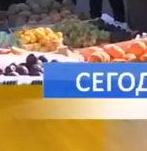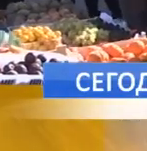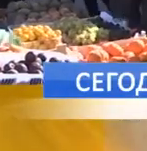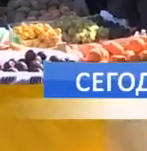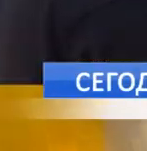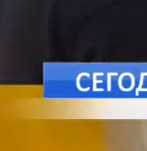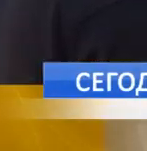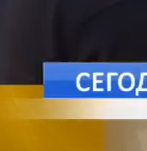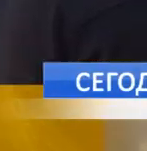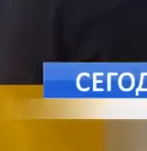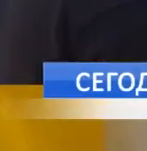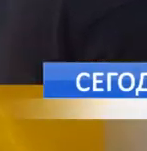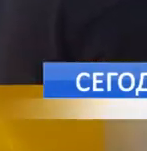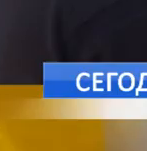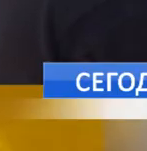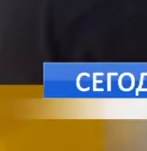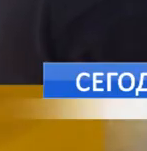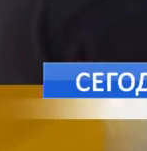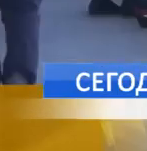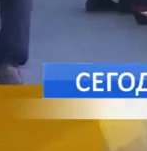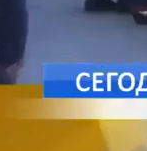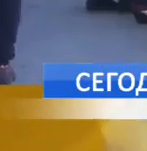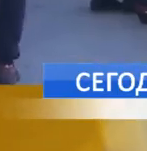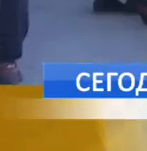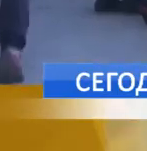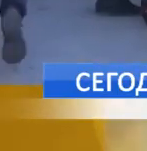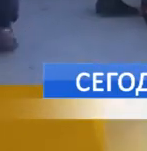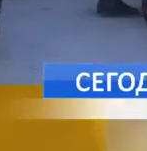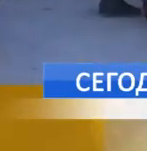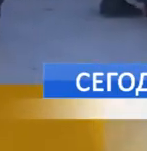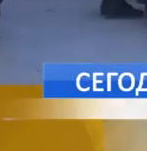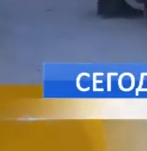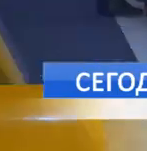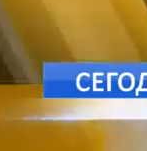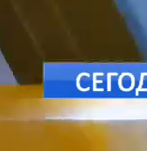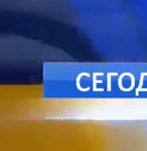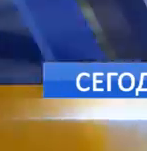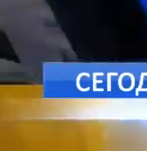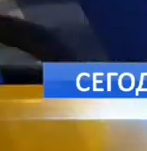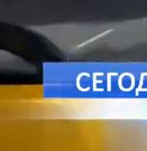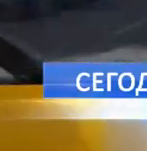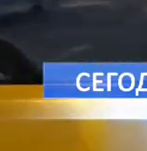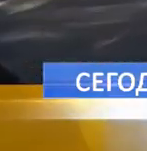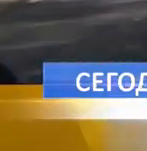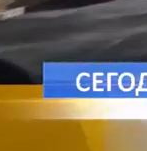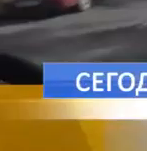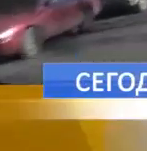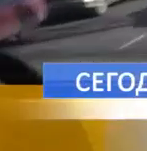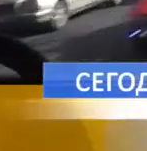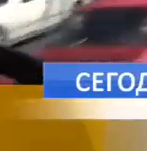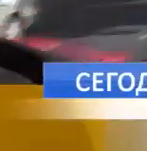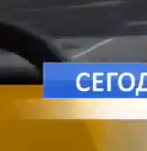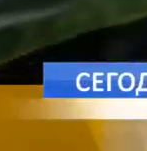Место выживания или теневой бизнес? Стихийной торговли в Талдыкургане меньше не стало. Уступите дорогу.